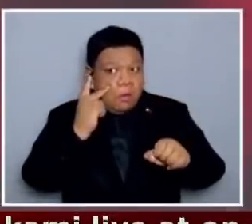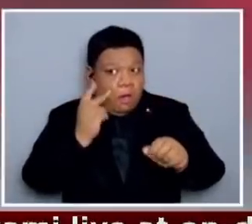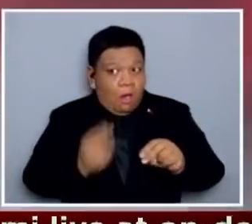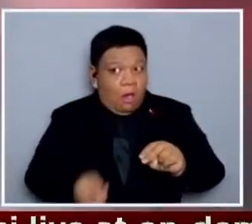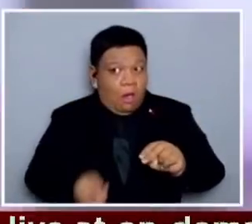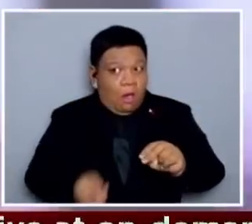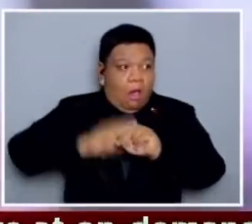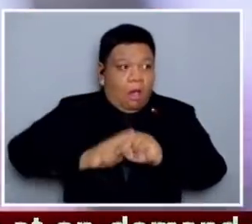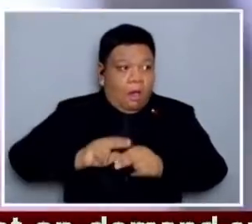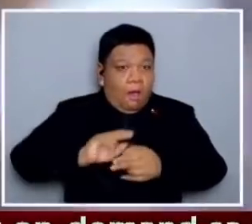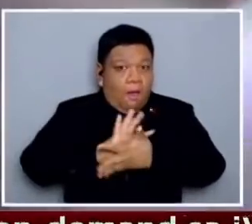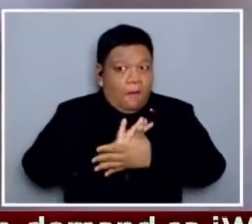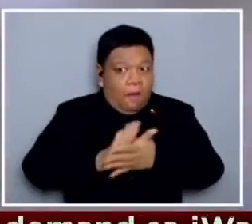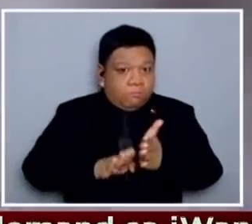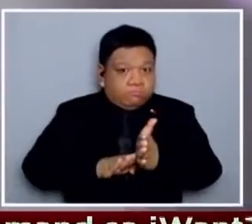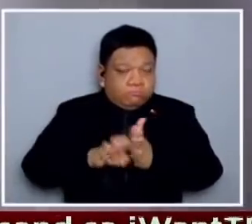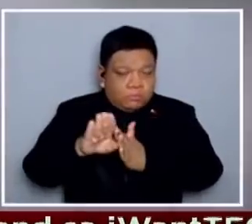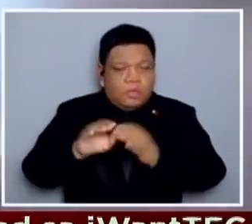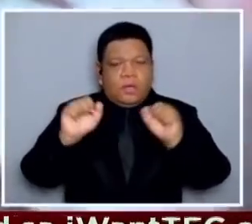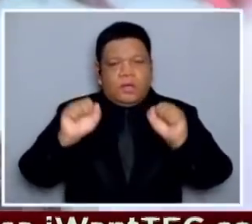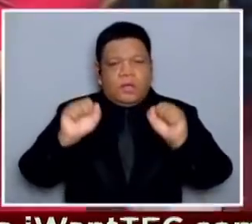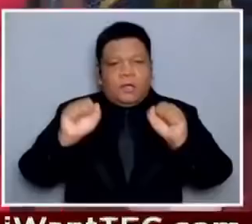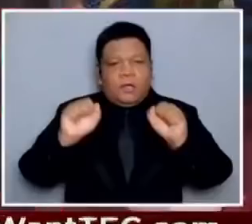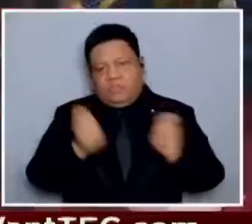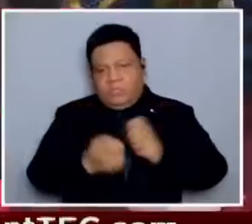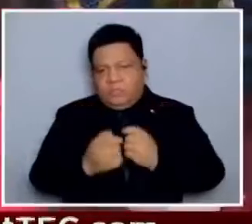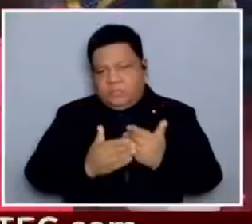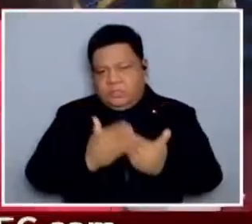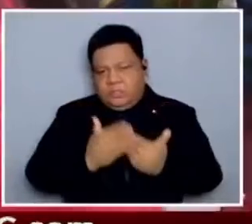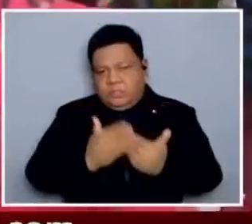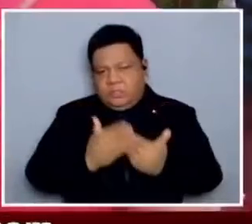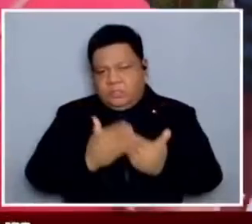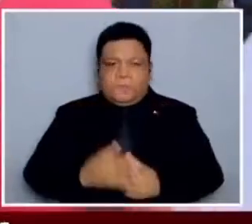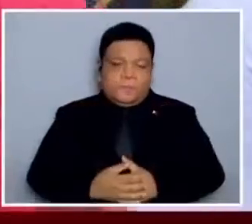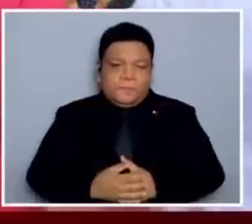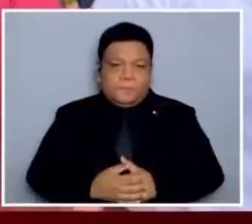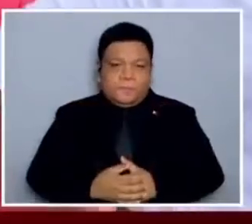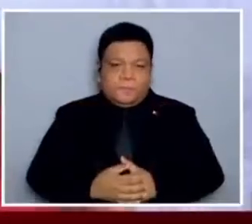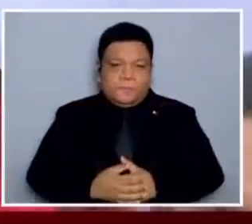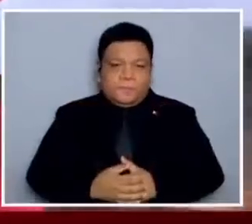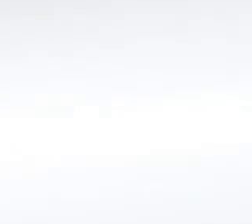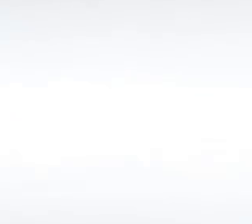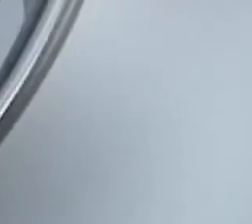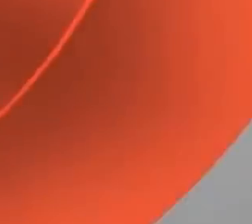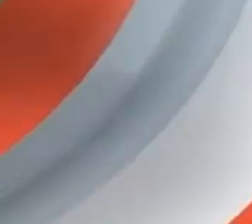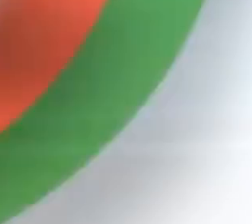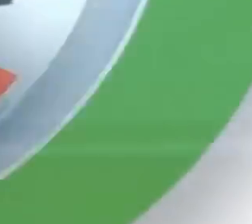ng mga magkakasakit. Rafael Bosano, ABS-CBN News.